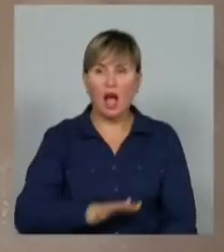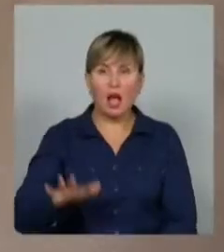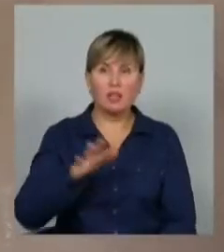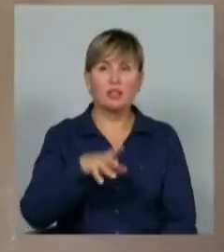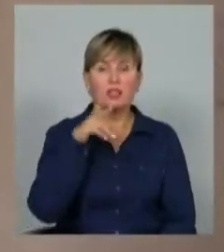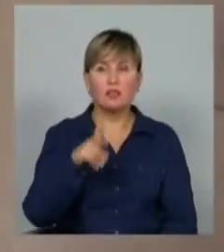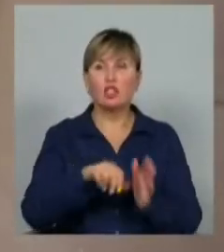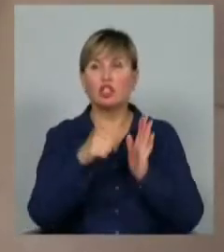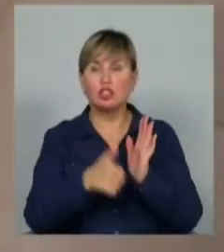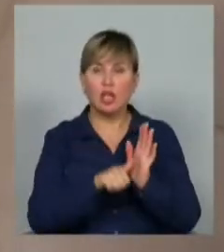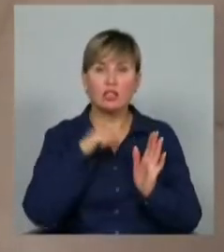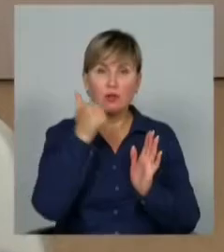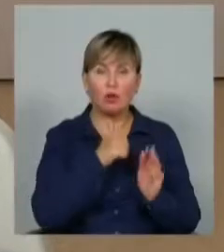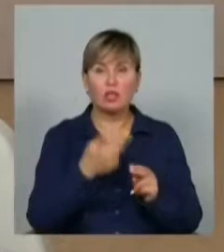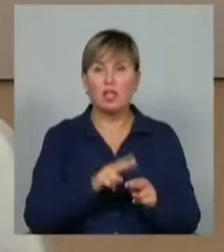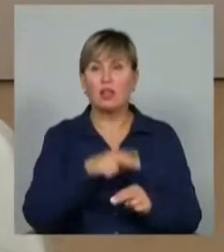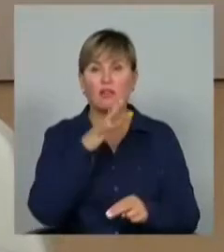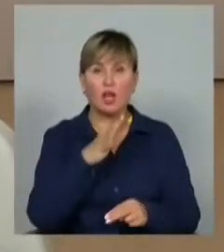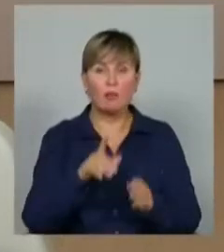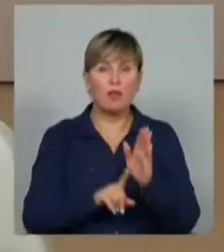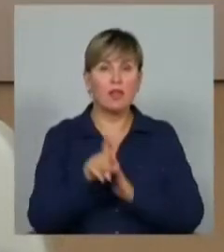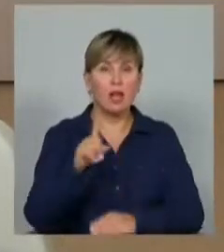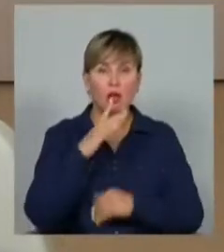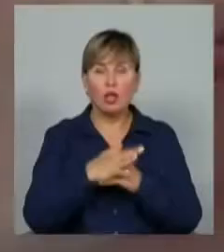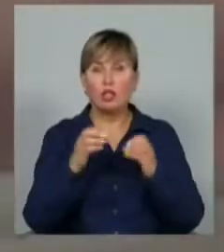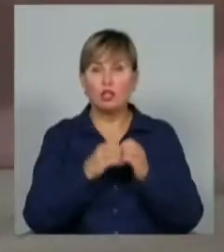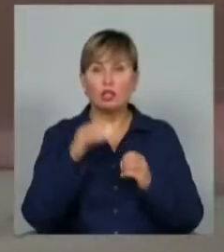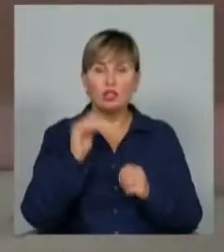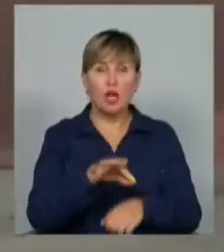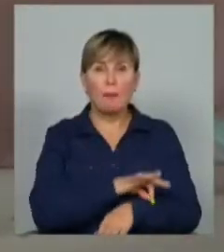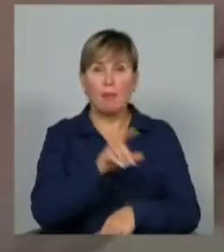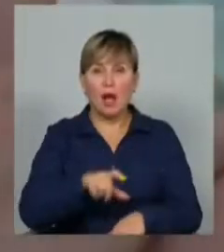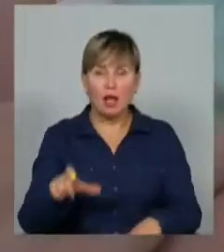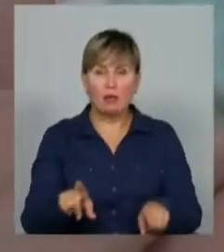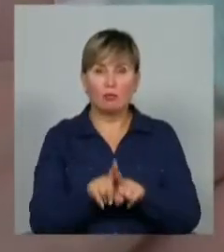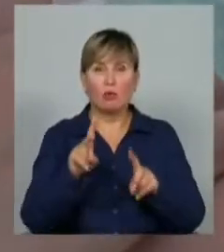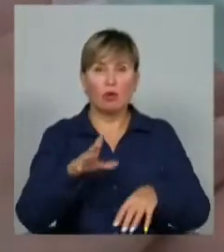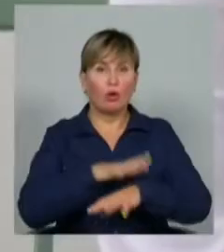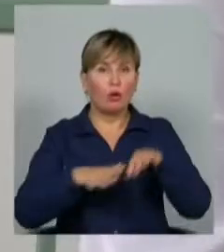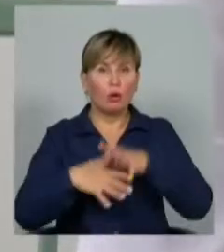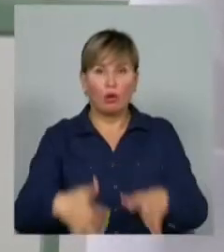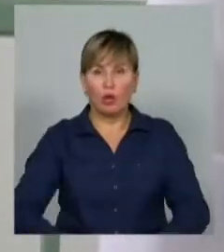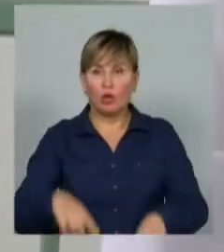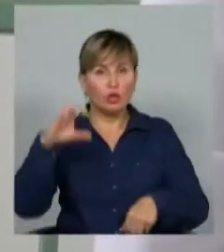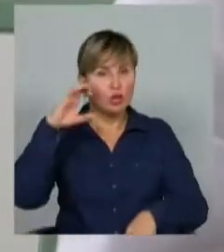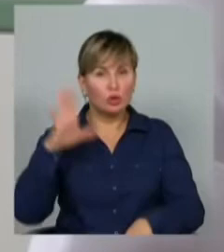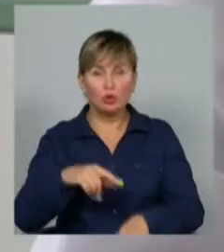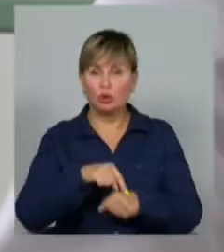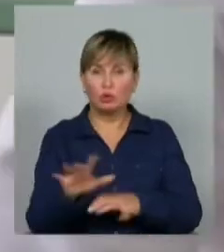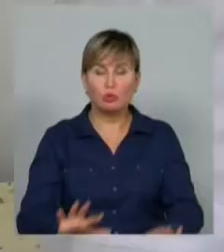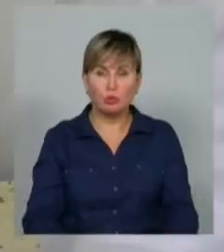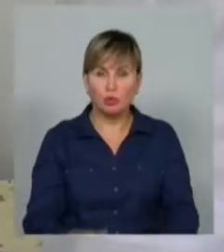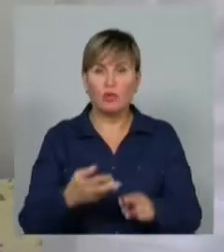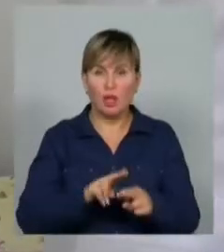2016 года. За это время его ввели порядка 10 тысяч больным с таким диагнозом. Клинические испытания показали